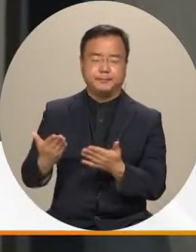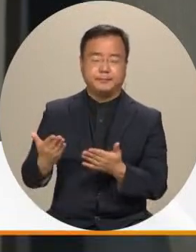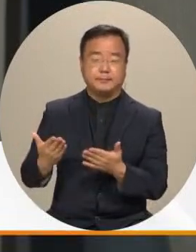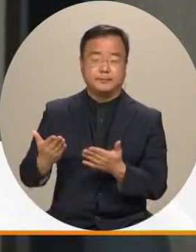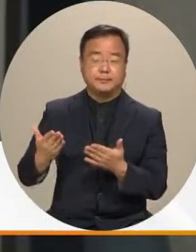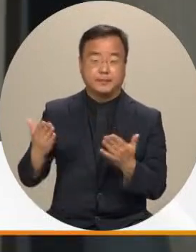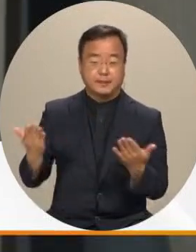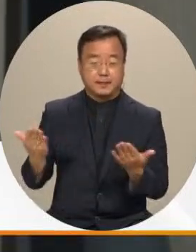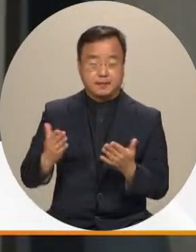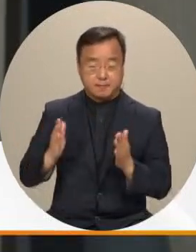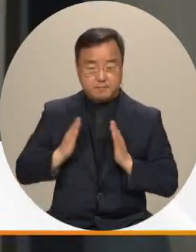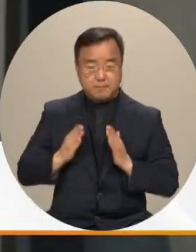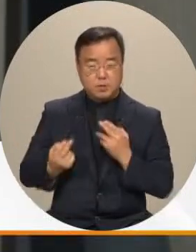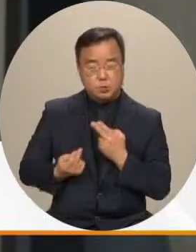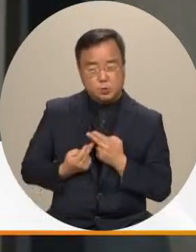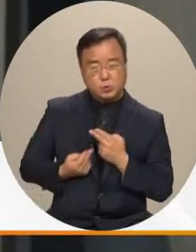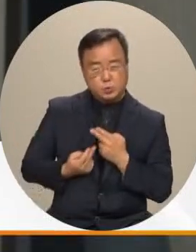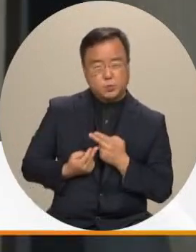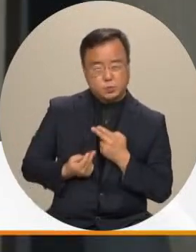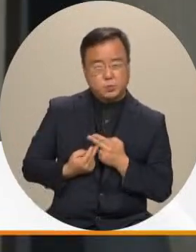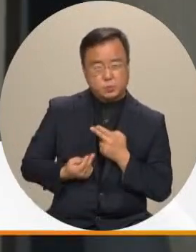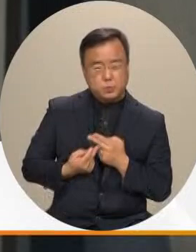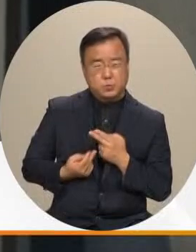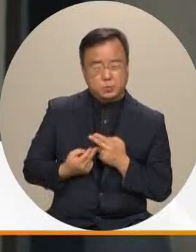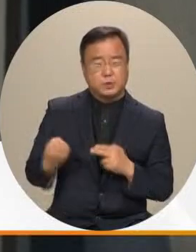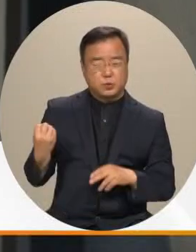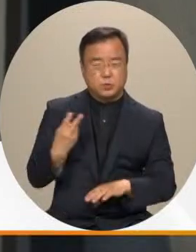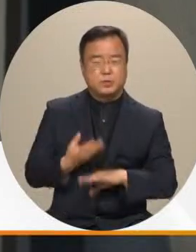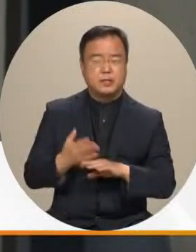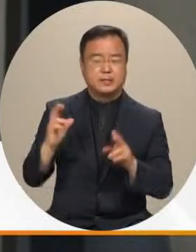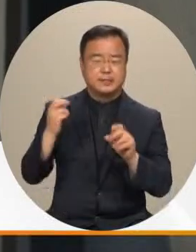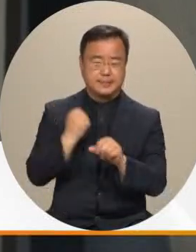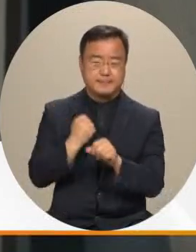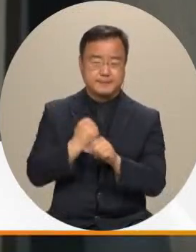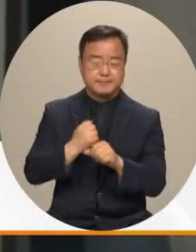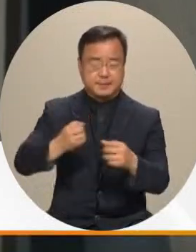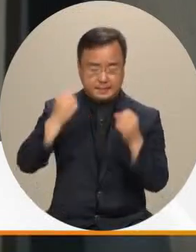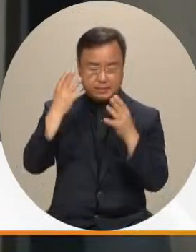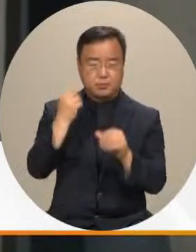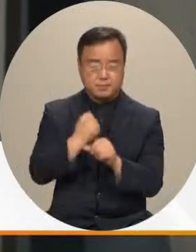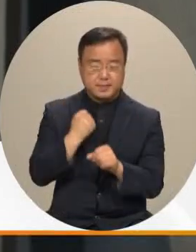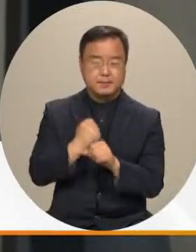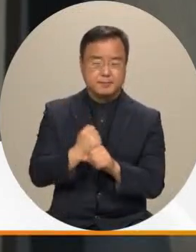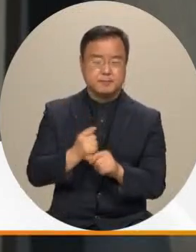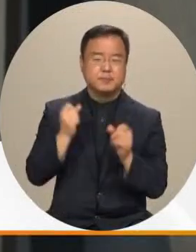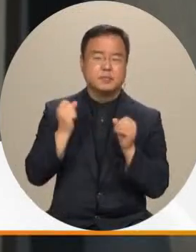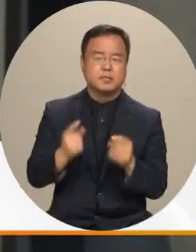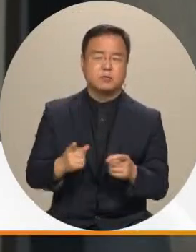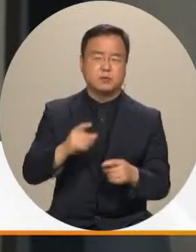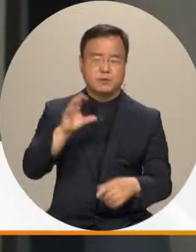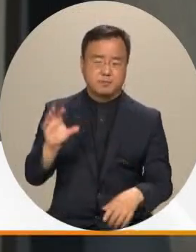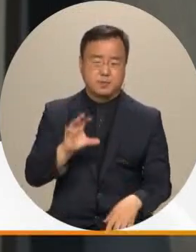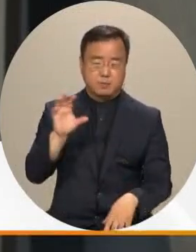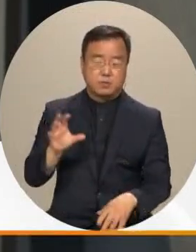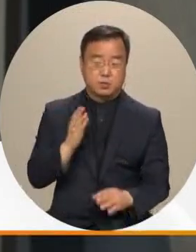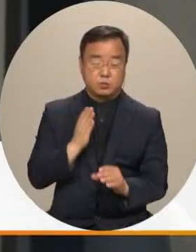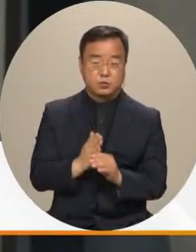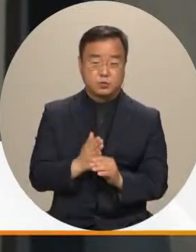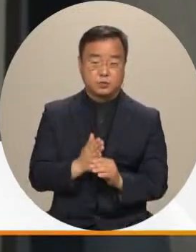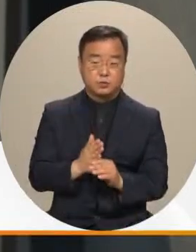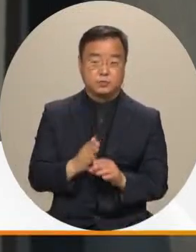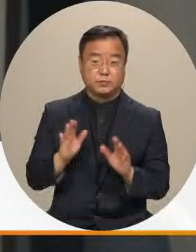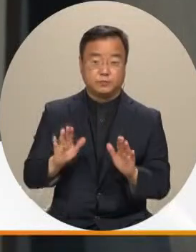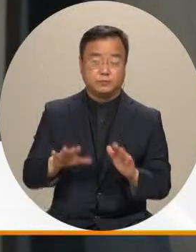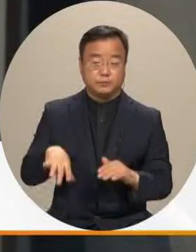그 자금을 모아서 창작회사들이 또 다른 창작을 하고 그런 기회를 계속 보고 있는데